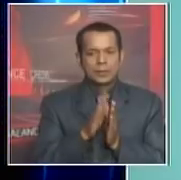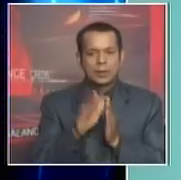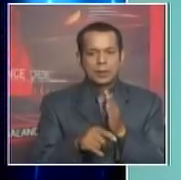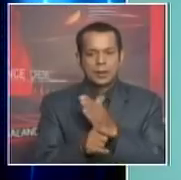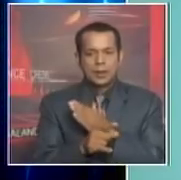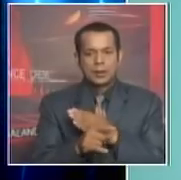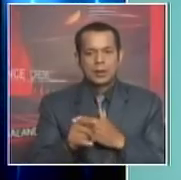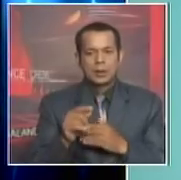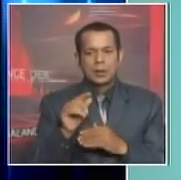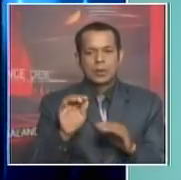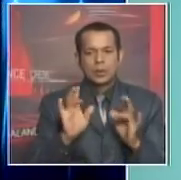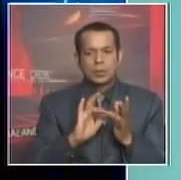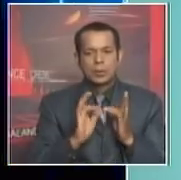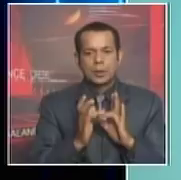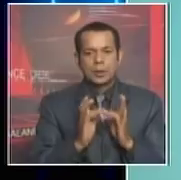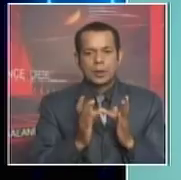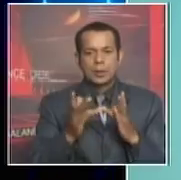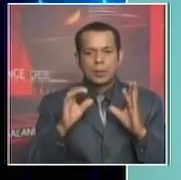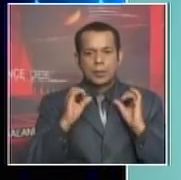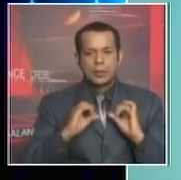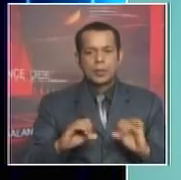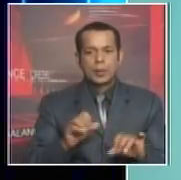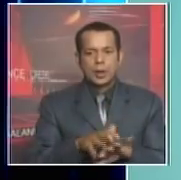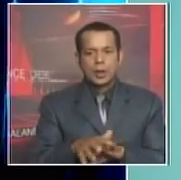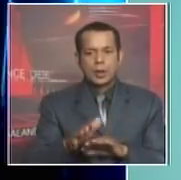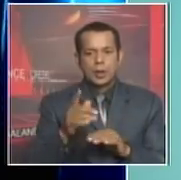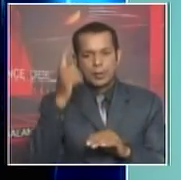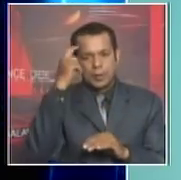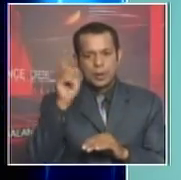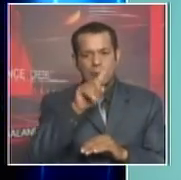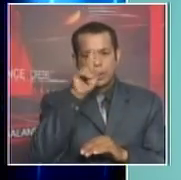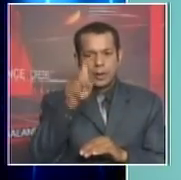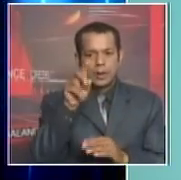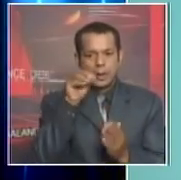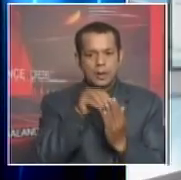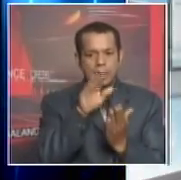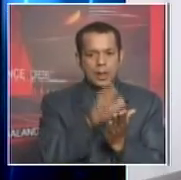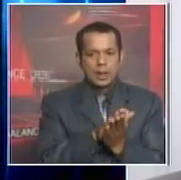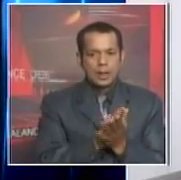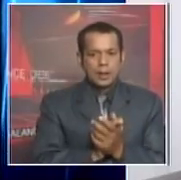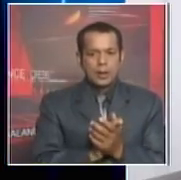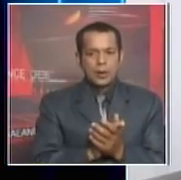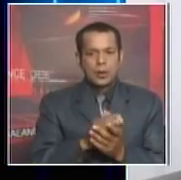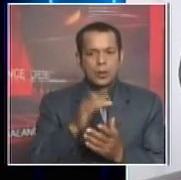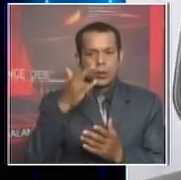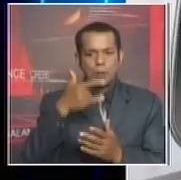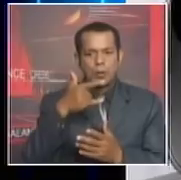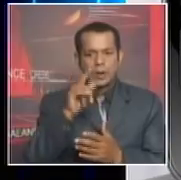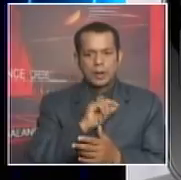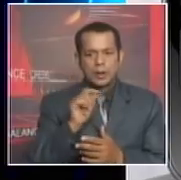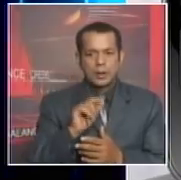आजको ट्विटर अफ द डेमा समसामयिक विषयमा सामाजिक सञ्जाल प्रयोगकर्ताले व्यक्त गरेका विचार र प्रतिक्रिया समेटिएका छन्। ओम कुमार थापा